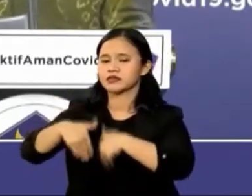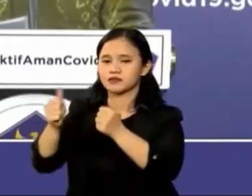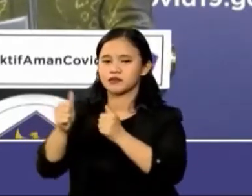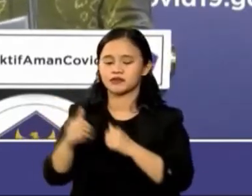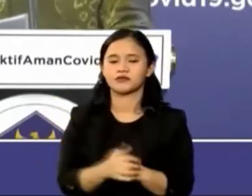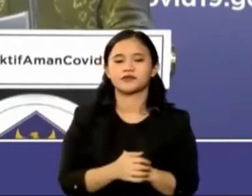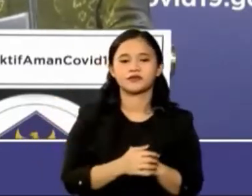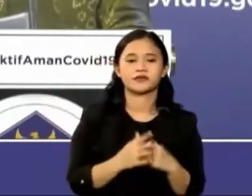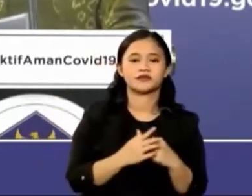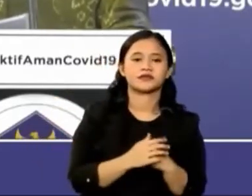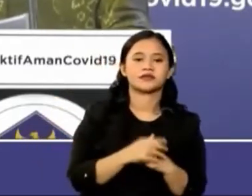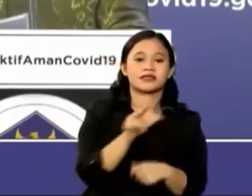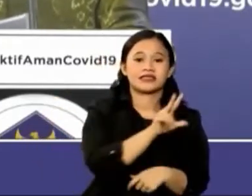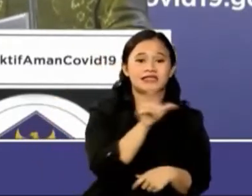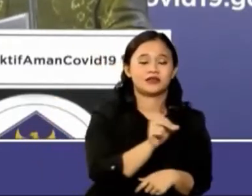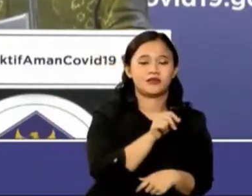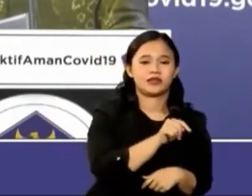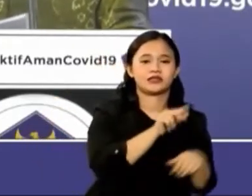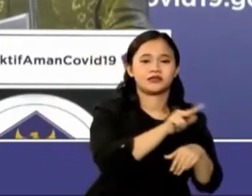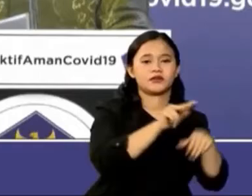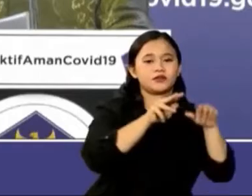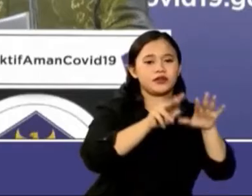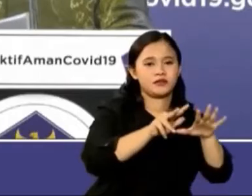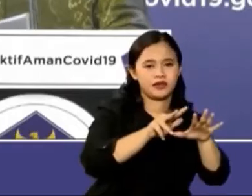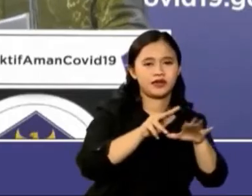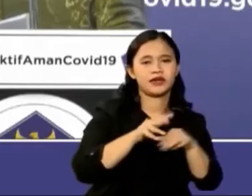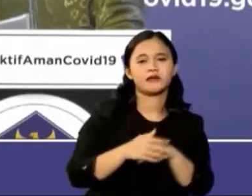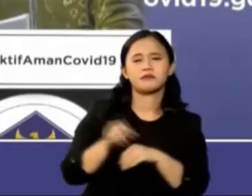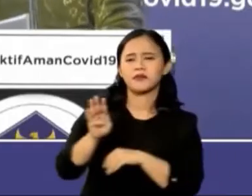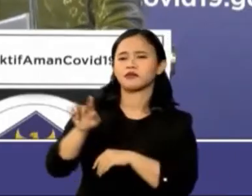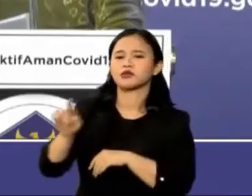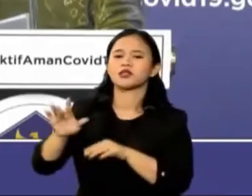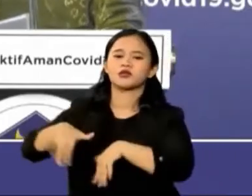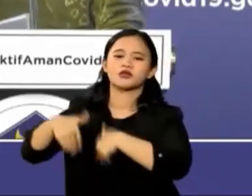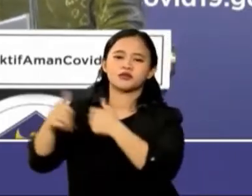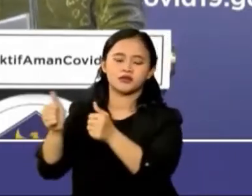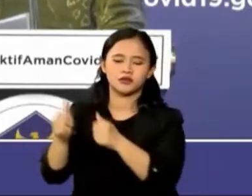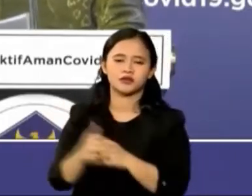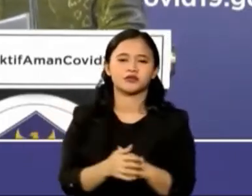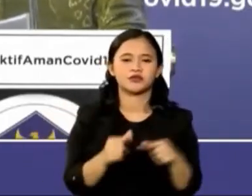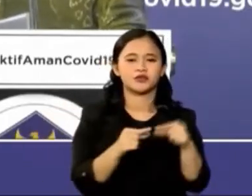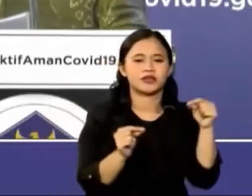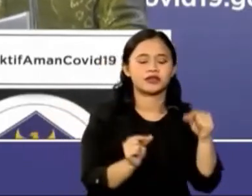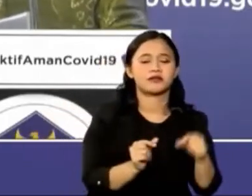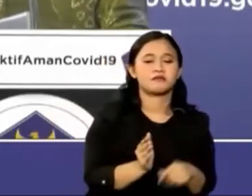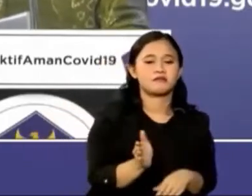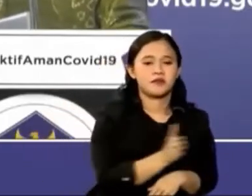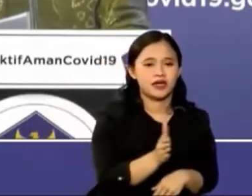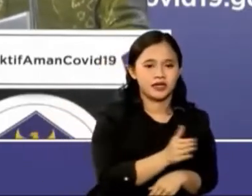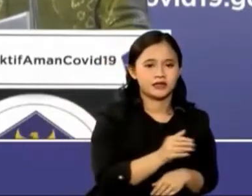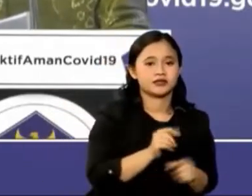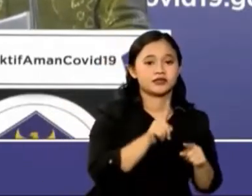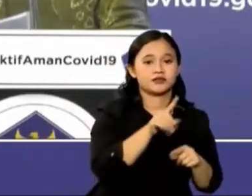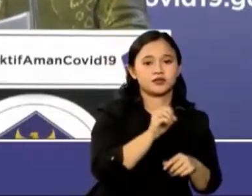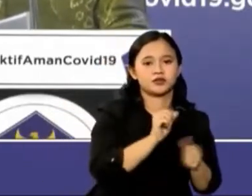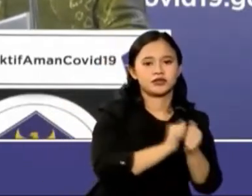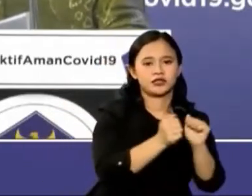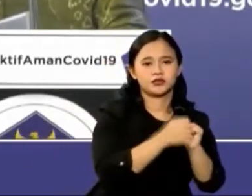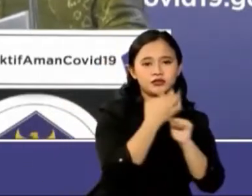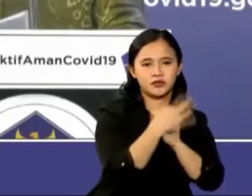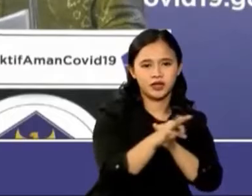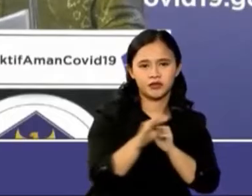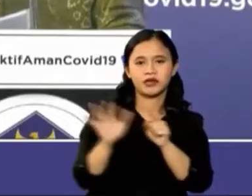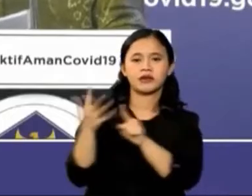19 kasus positif baru, 41 sembuh. Sumatera Barat, 10 kasus baru,